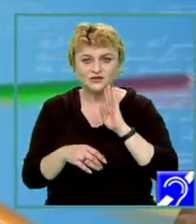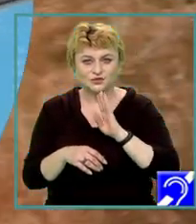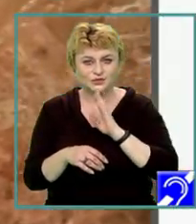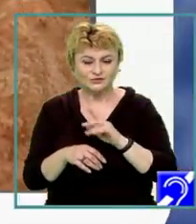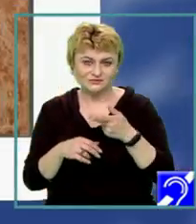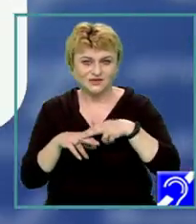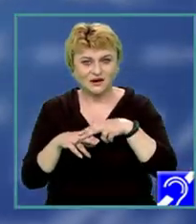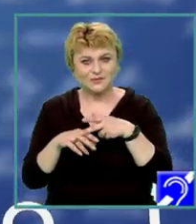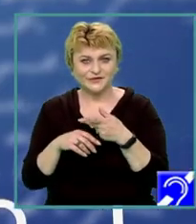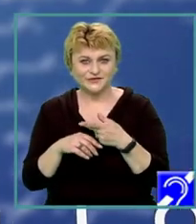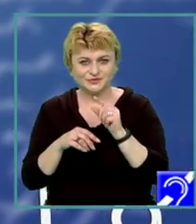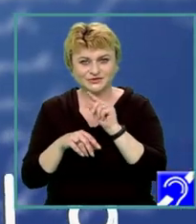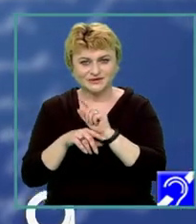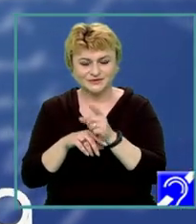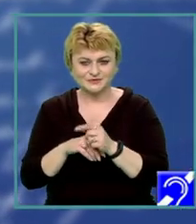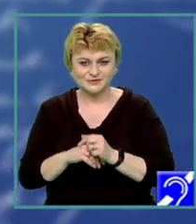imediat